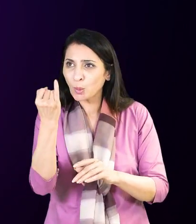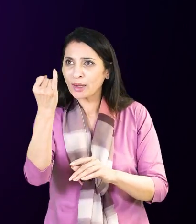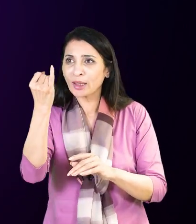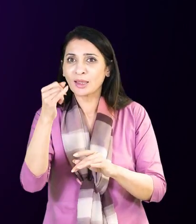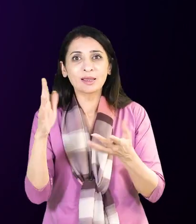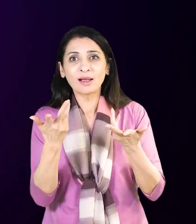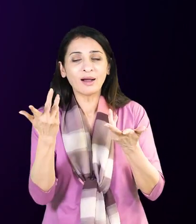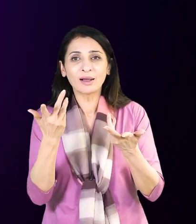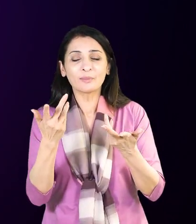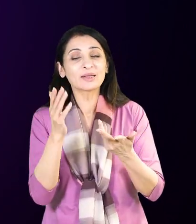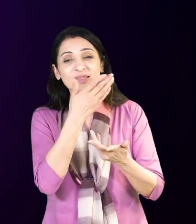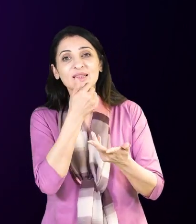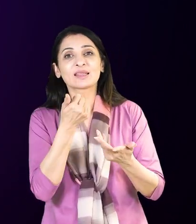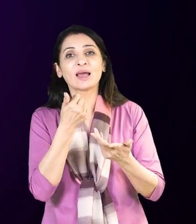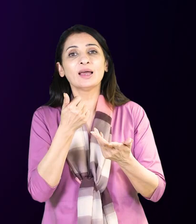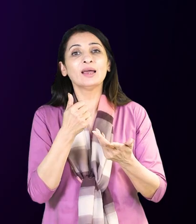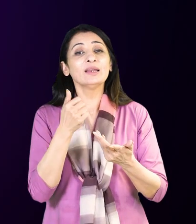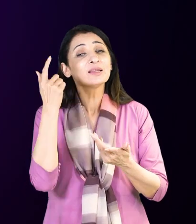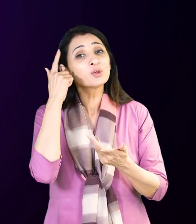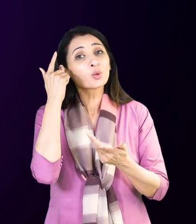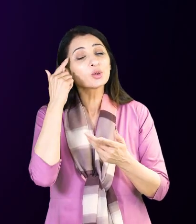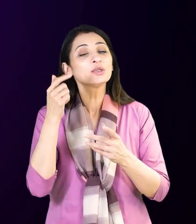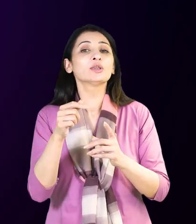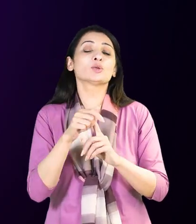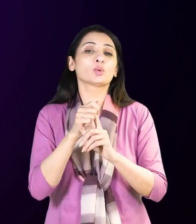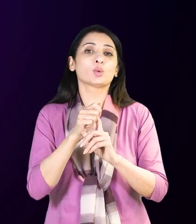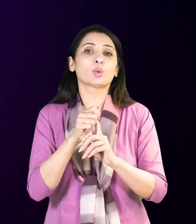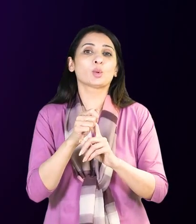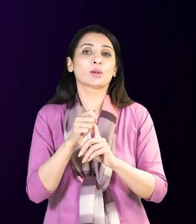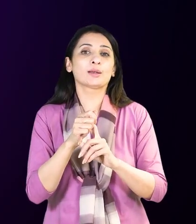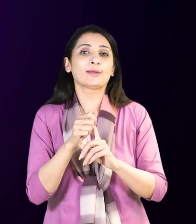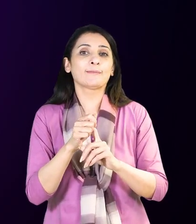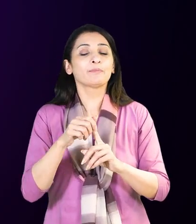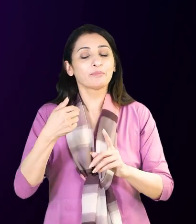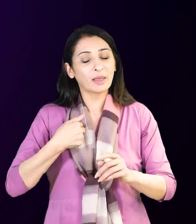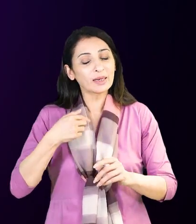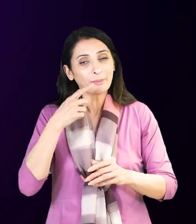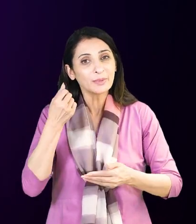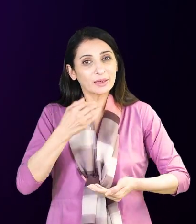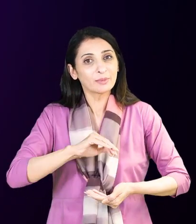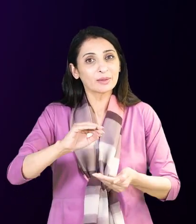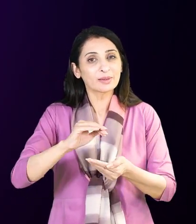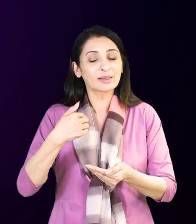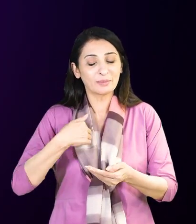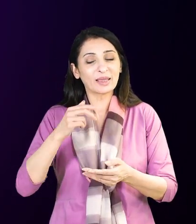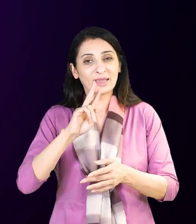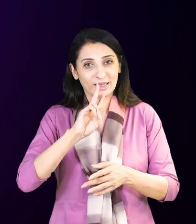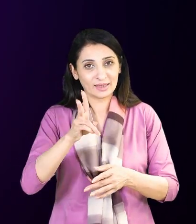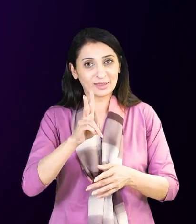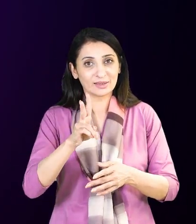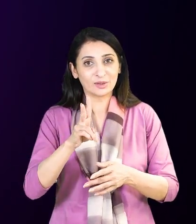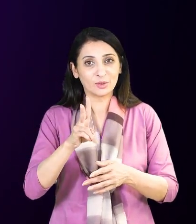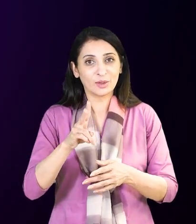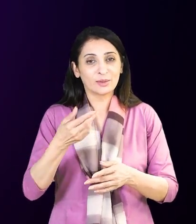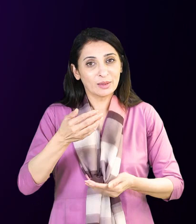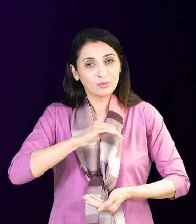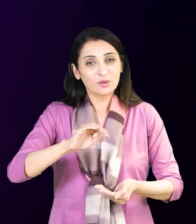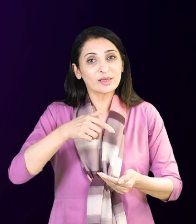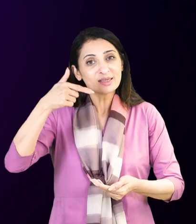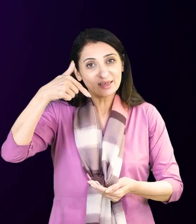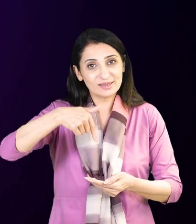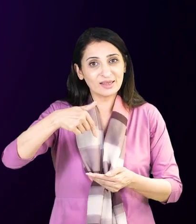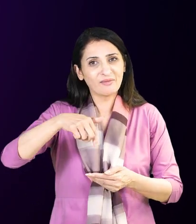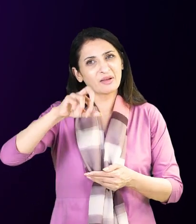योर ऑप्शंस वेयर एवर यू लाइक, लेकिन इस चीज़ को ज़रूर कंसिडर ज़रूर करें फॉर द लॉन्गर गुड, लाइक आई डिड फॉर माई सन, एंड अल्हम्दुलिल्लाह आई कैन